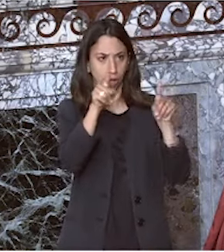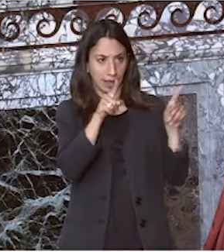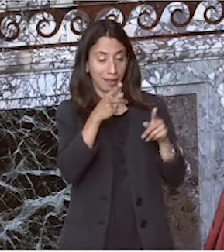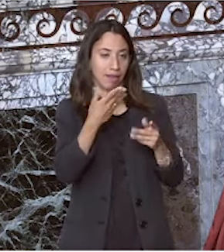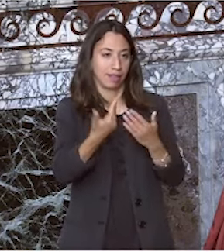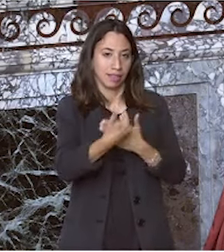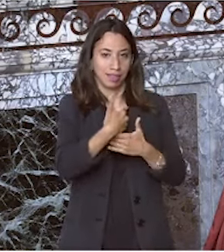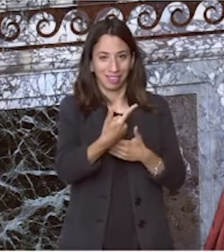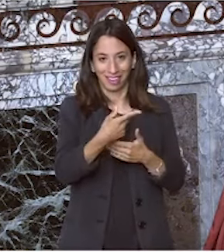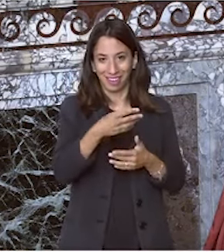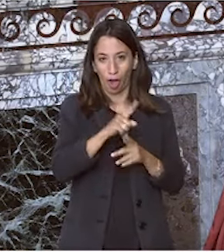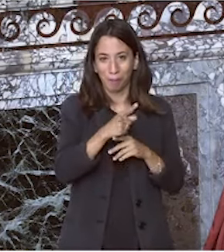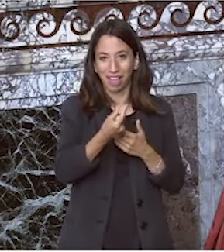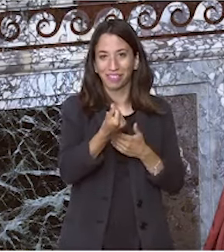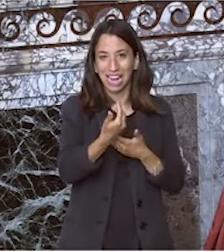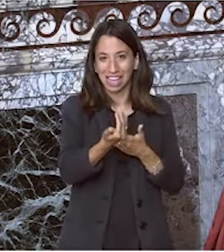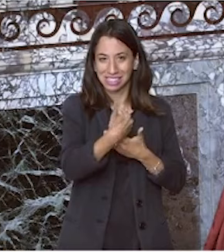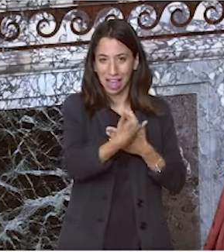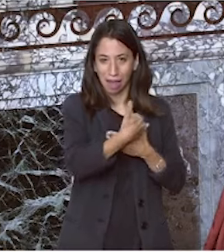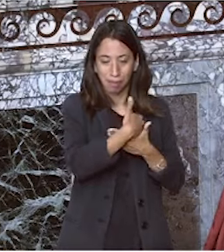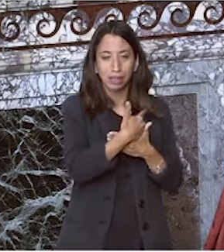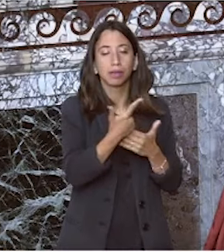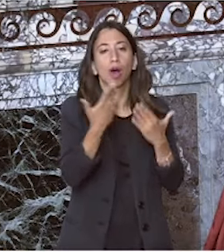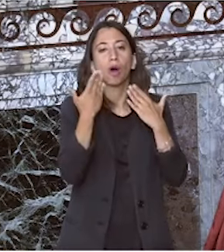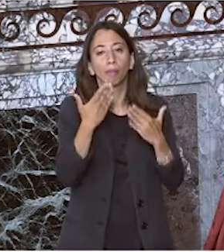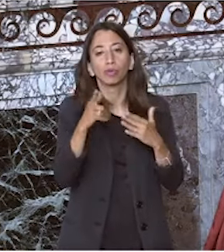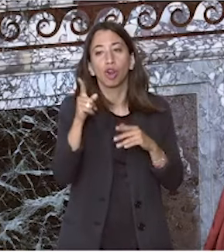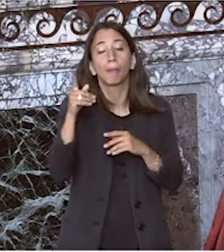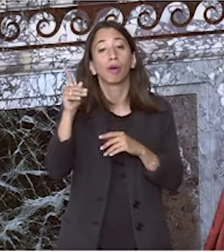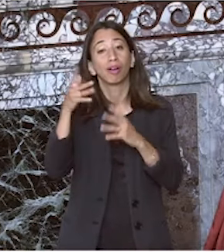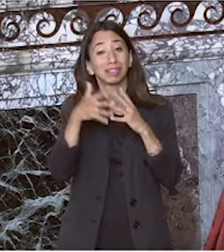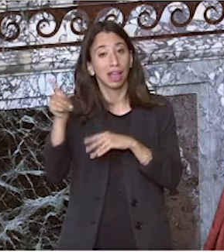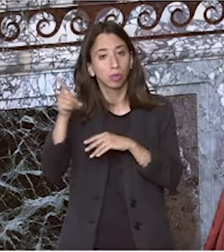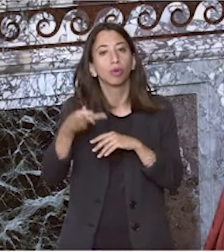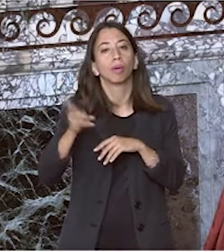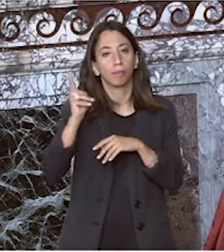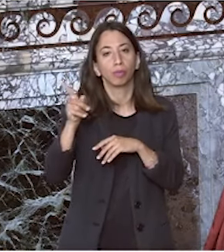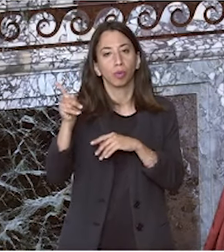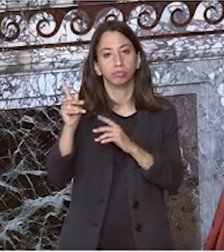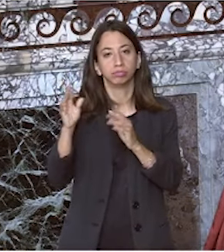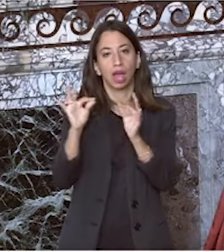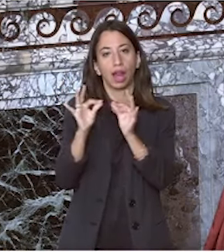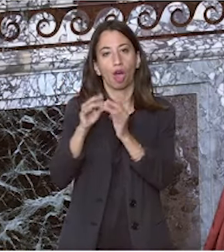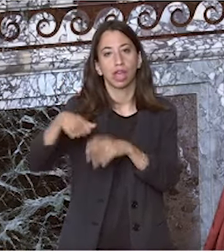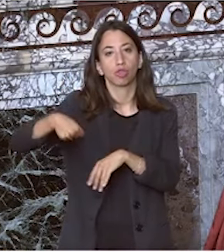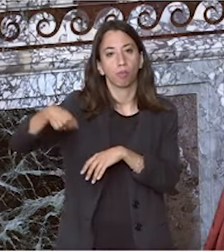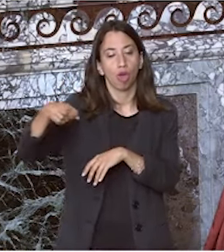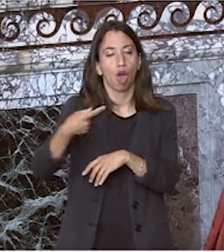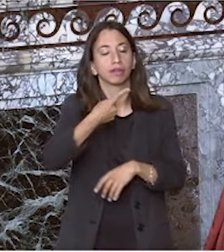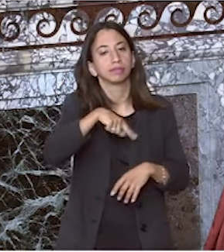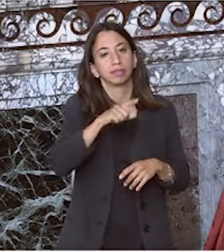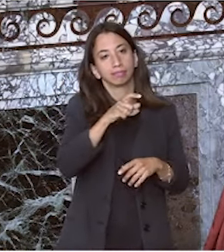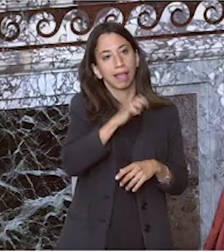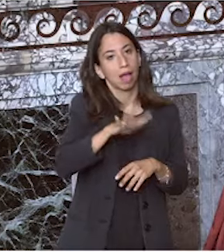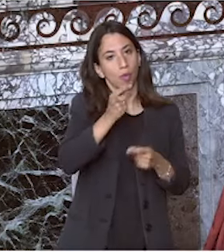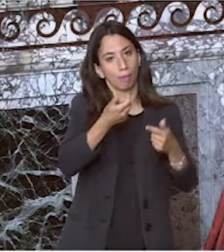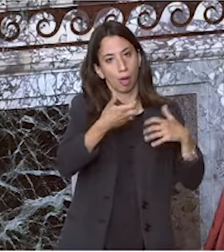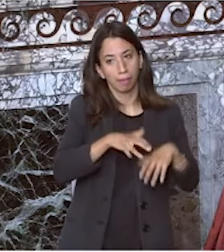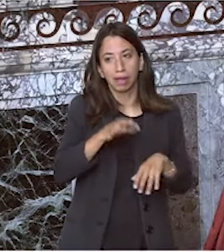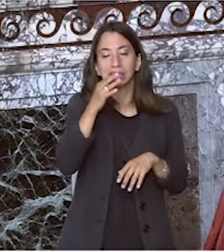le azioni sono in Europa prevalentemente non quotate, mentre negli Stati Uniti sono in gran parte negoziate in borsa, consentendo